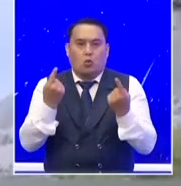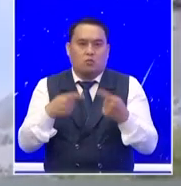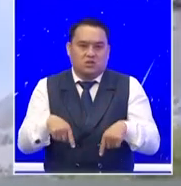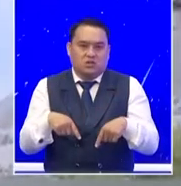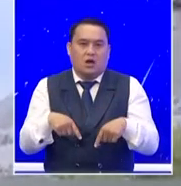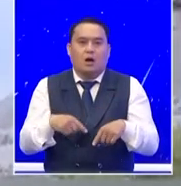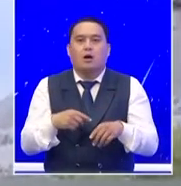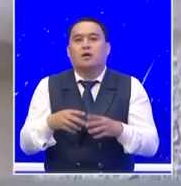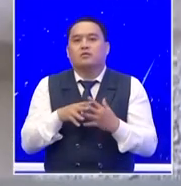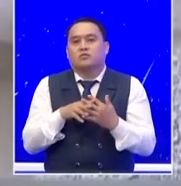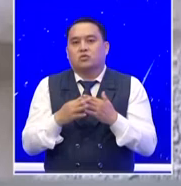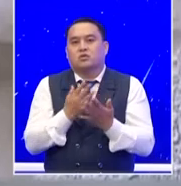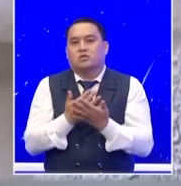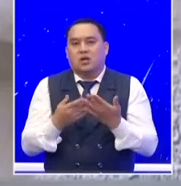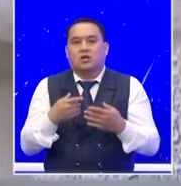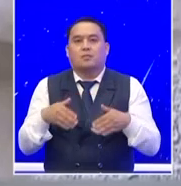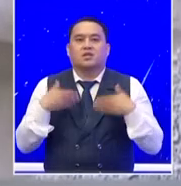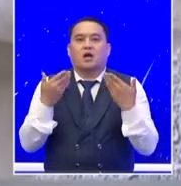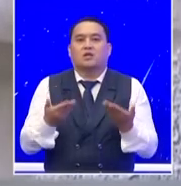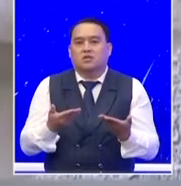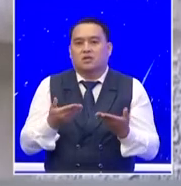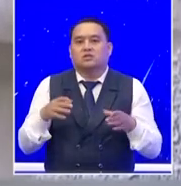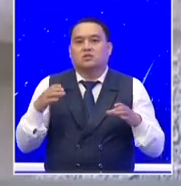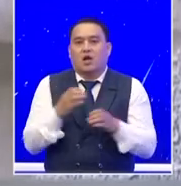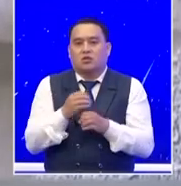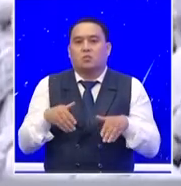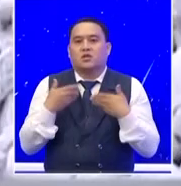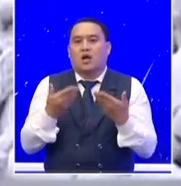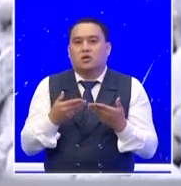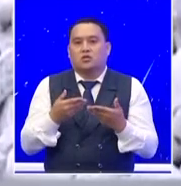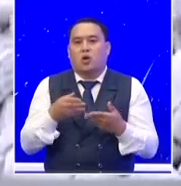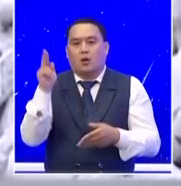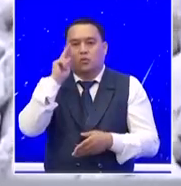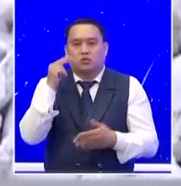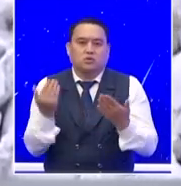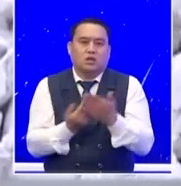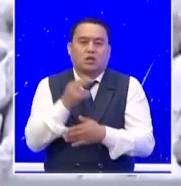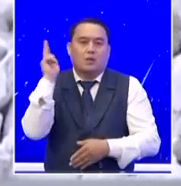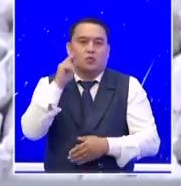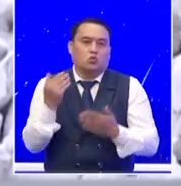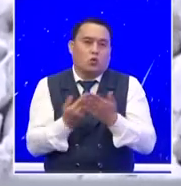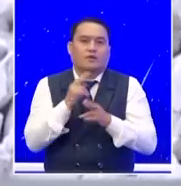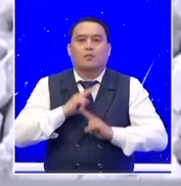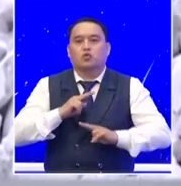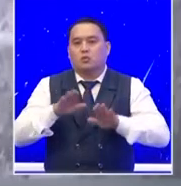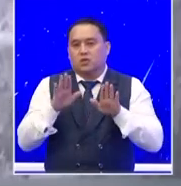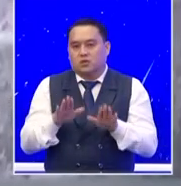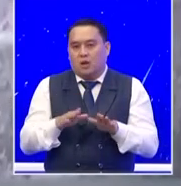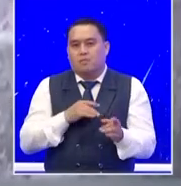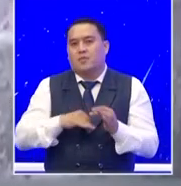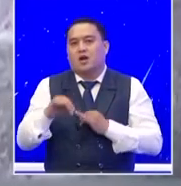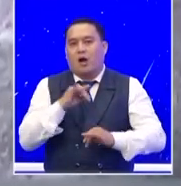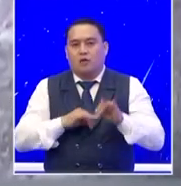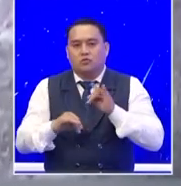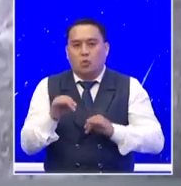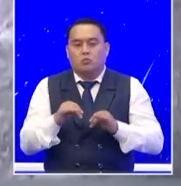В поселке провели уже несколько ярмарок вакансий. Сокращенным предлагают пройти курсы переквалификации, новые рабочие места. Переговоры